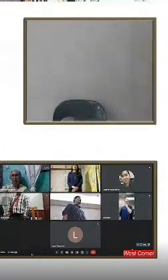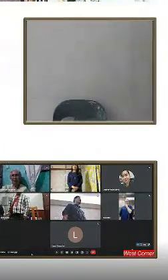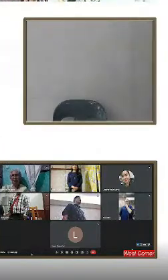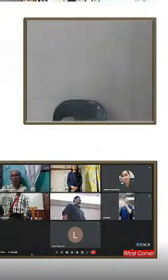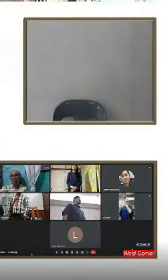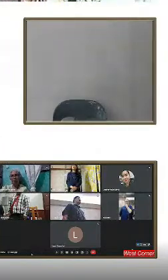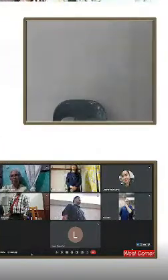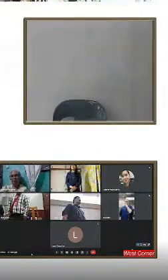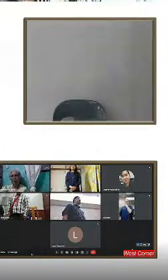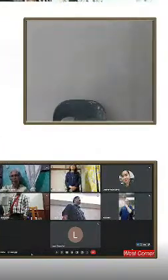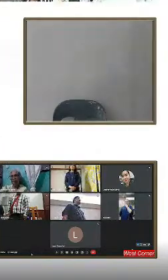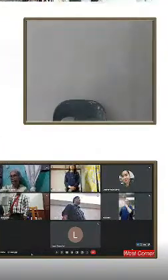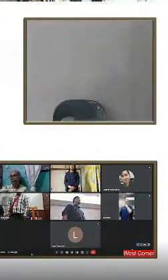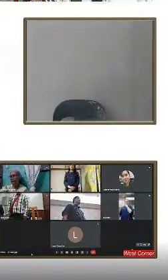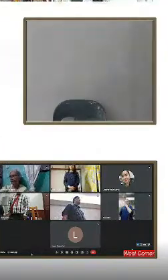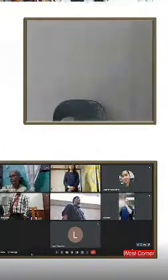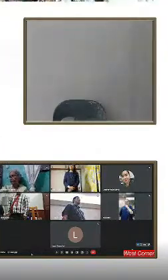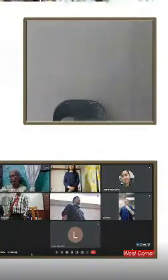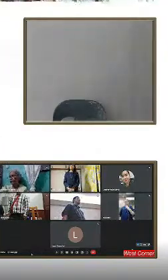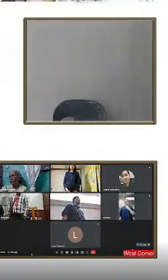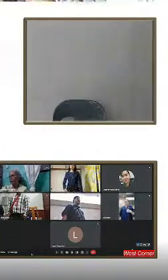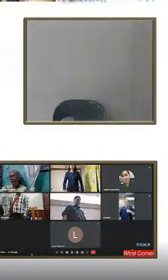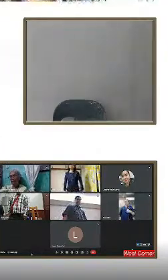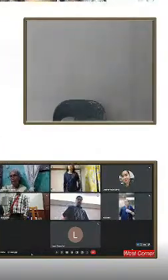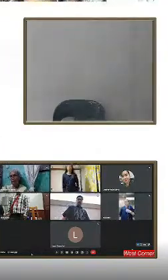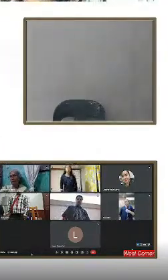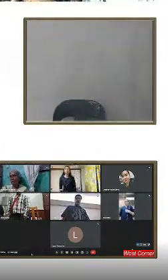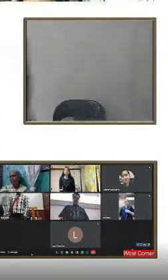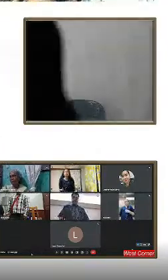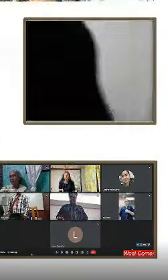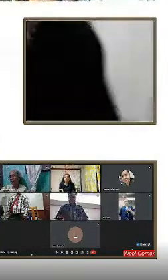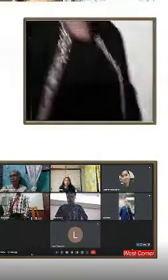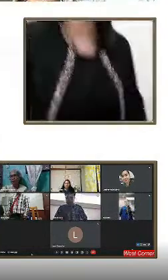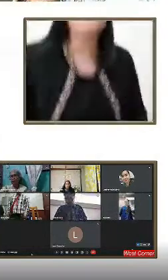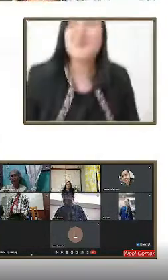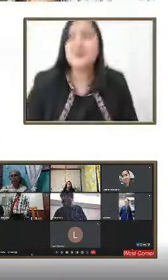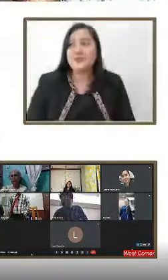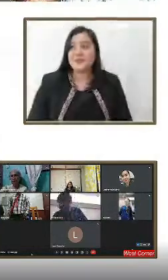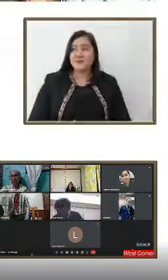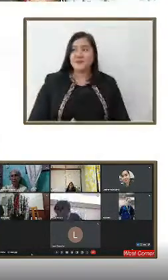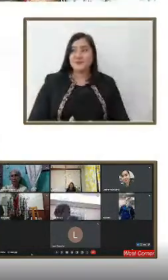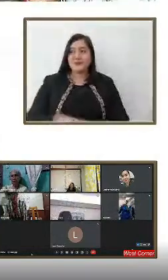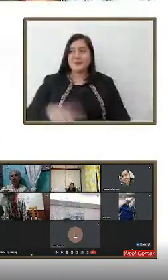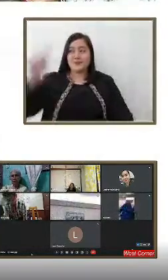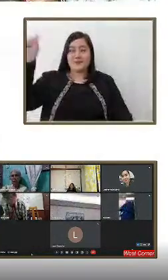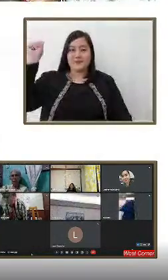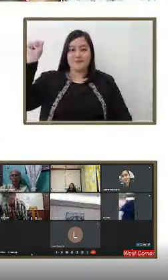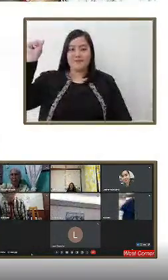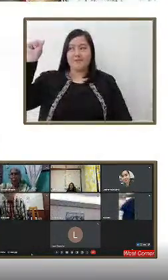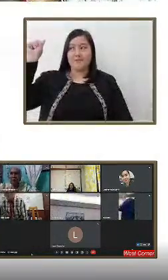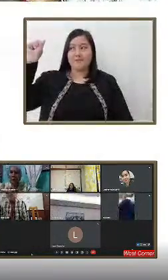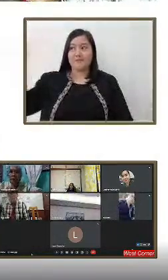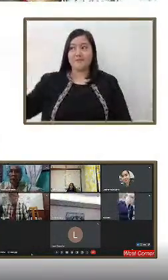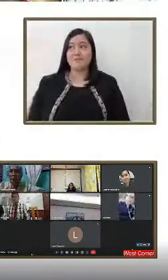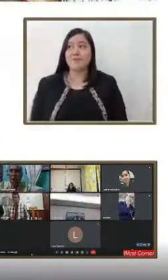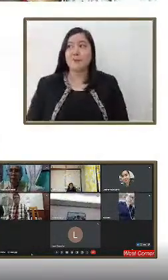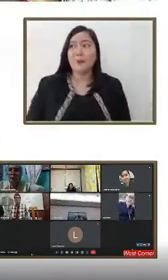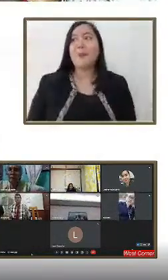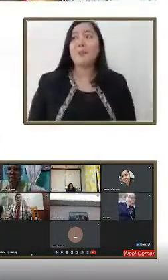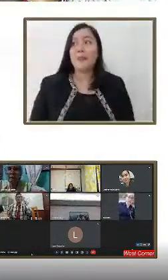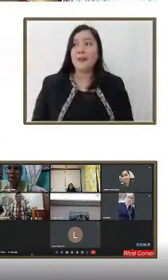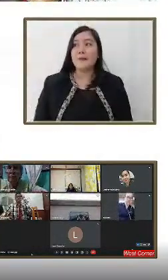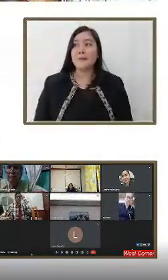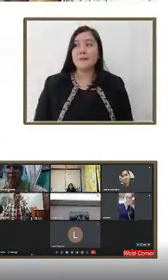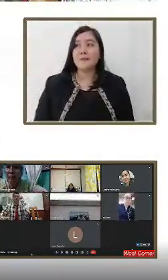All right, thank you. Maybe you see it. All right, kasama rin natin dito yung mga ilan sa mga missions natin. All